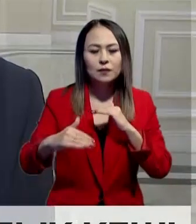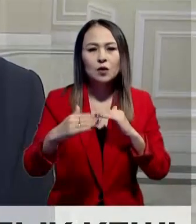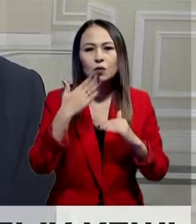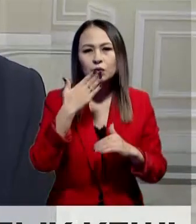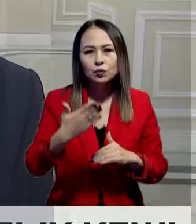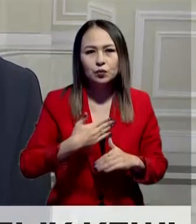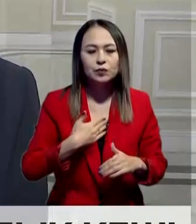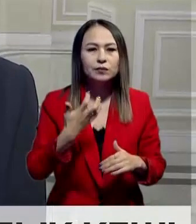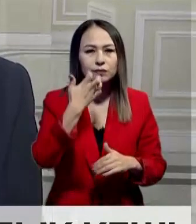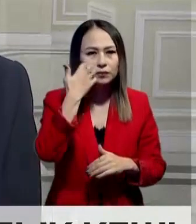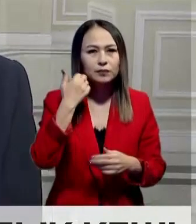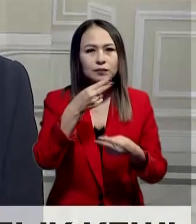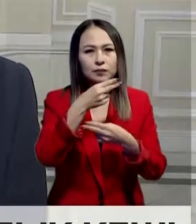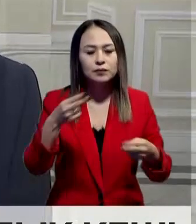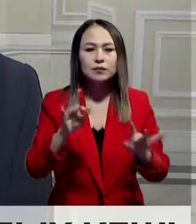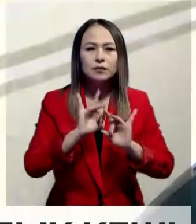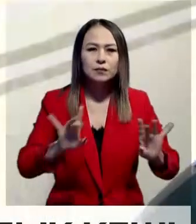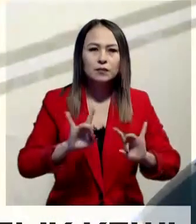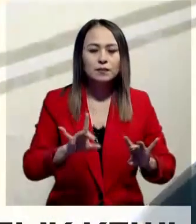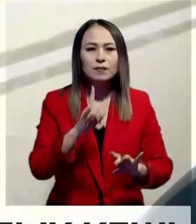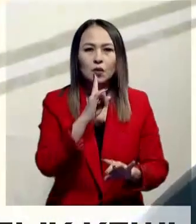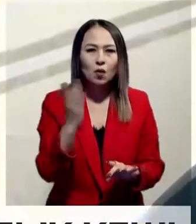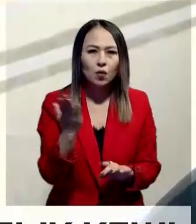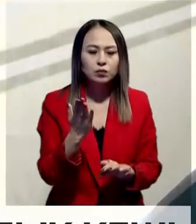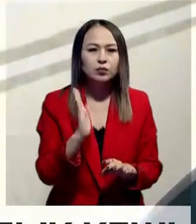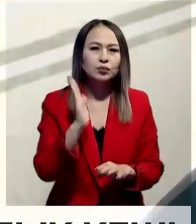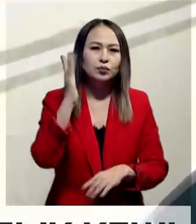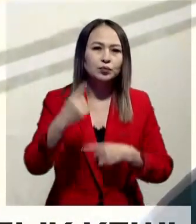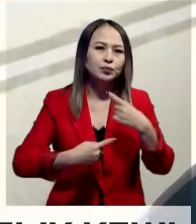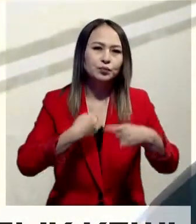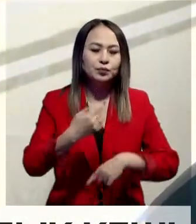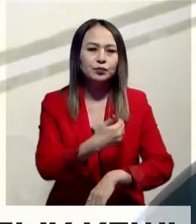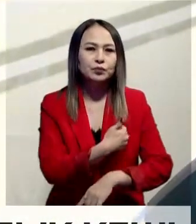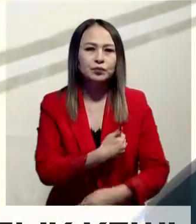сүю тақырыбында әңгіме өткізіп, алдағы уақытта да бола берсе деген тілегіміз бар.